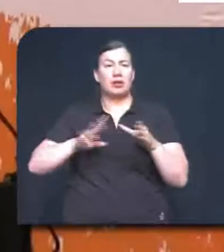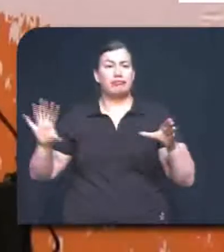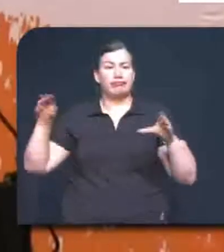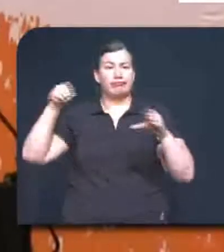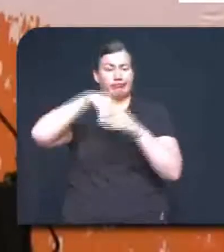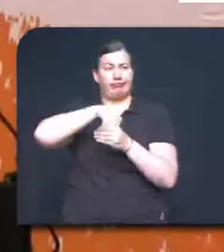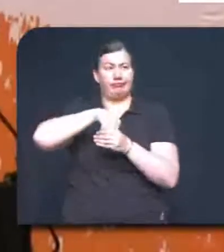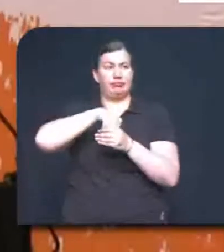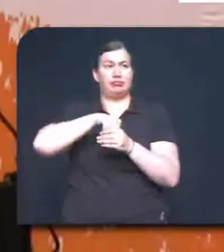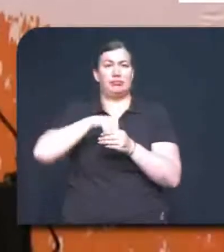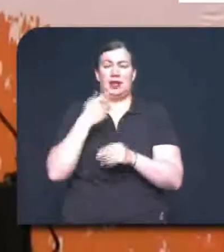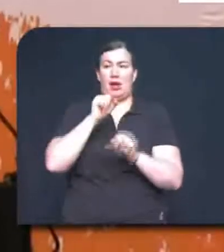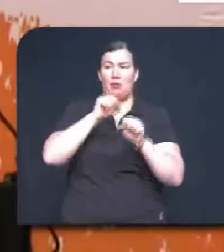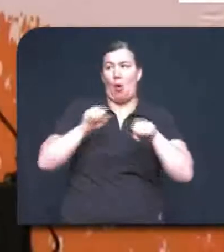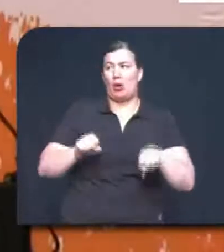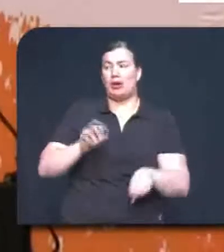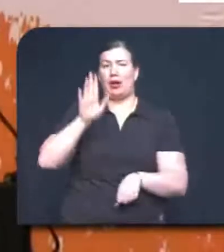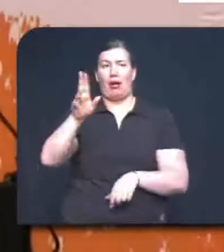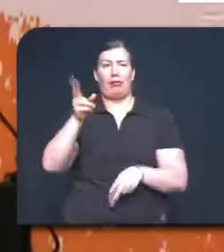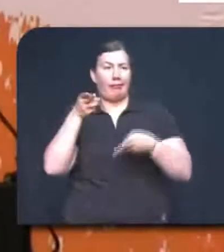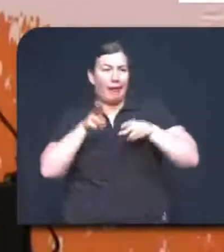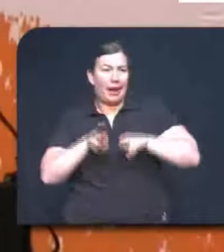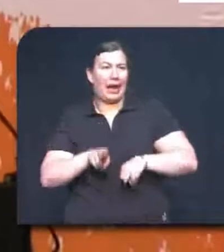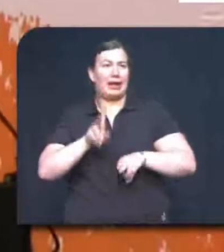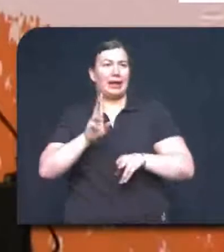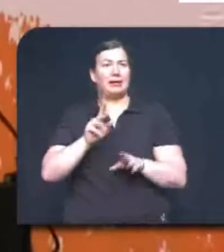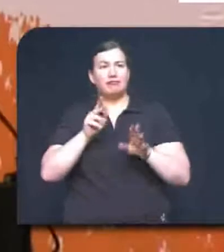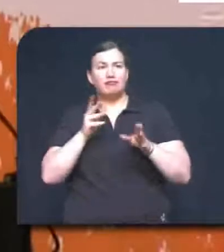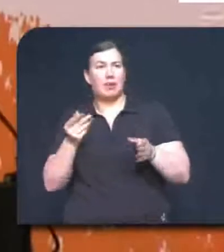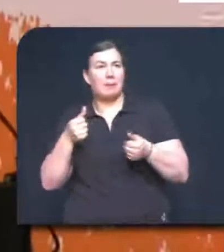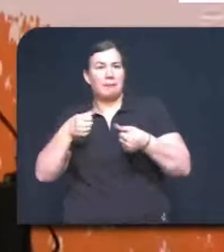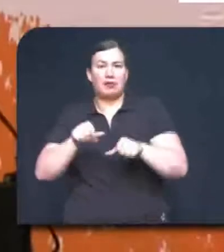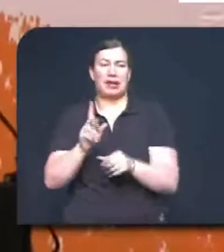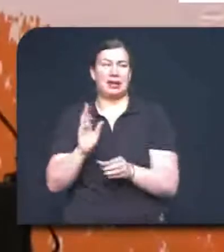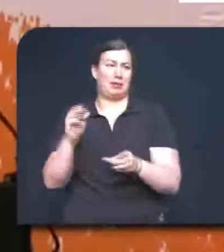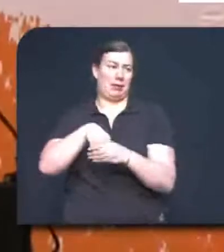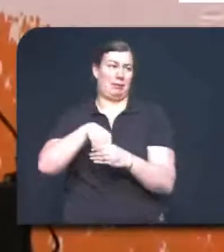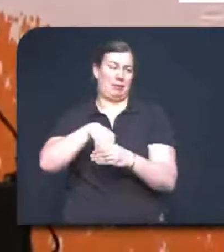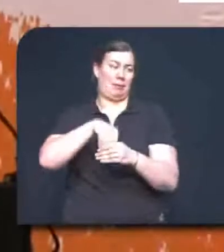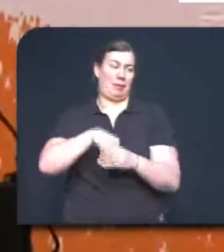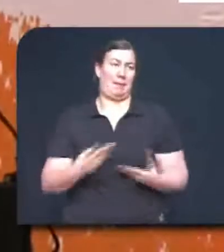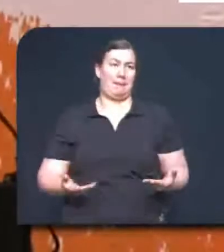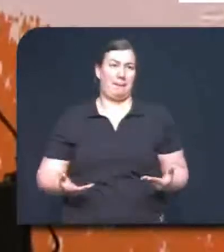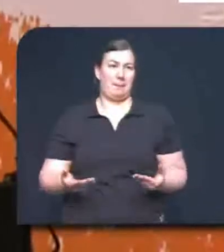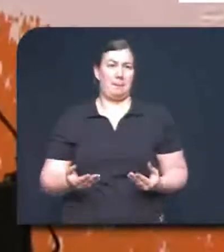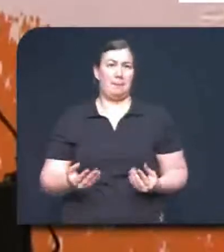ihre Rechte und Pflichten betreffen Migration bereitet unsere Gesellschaft